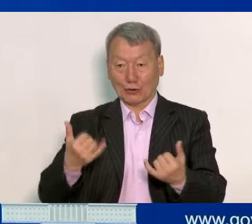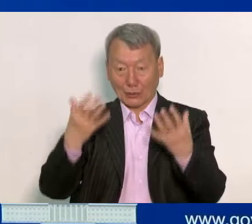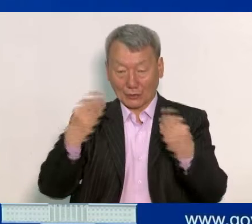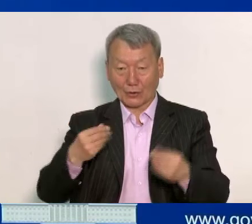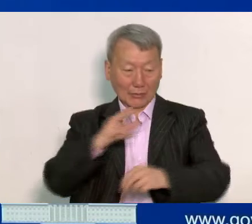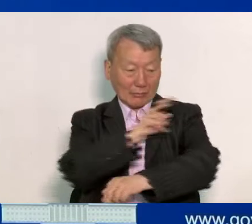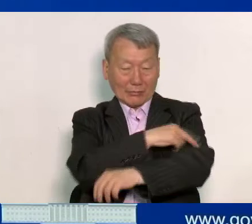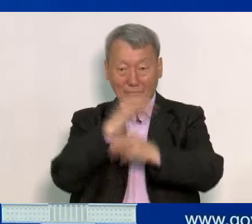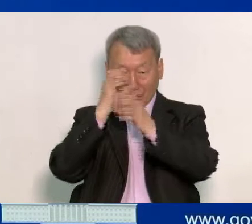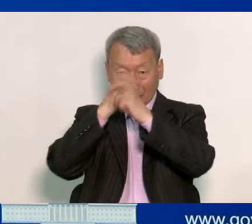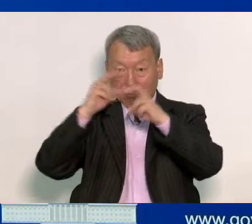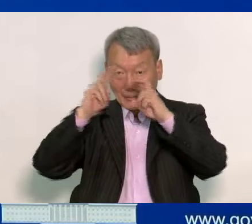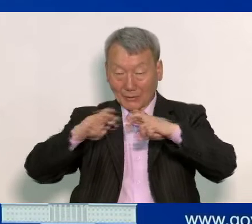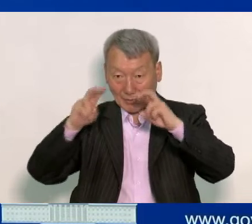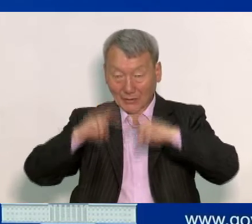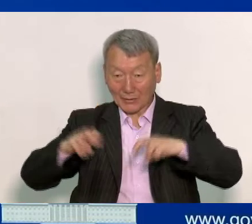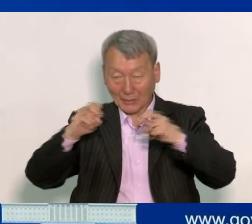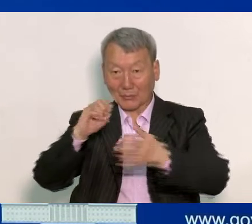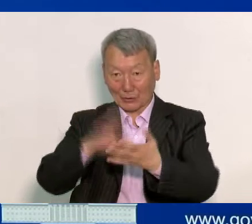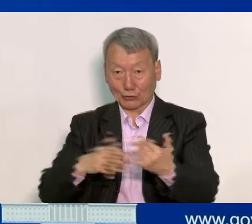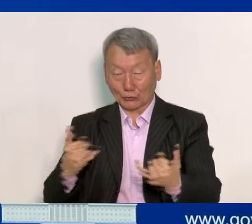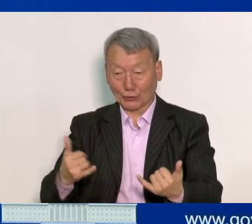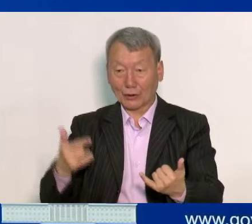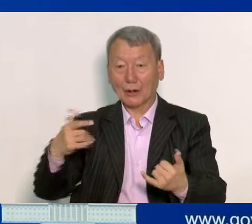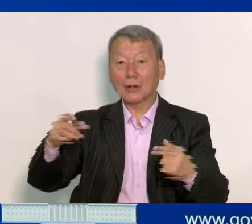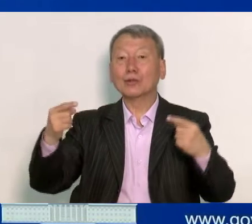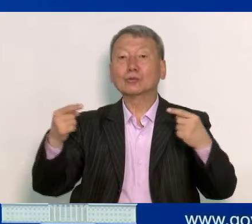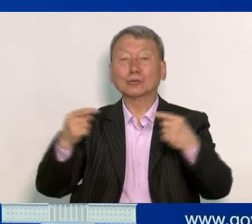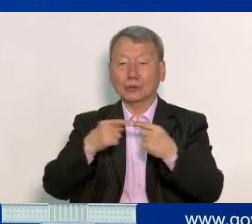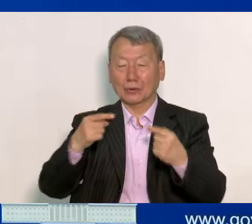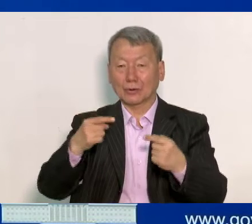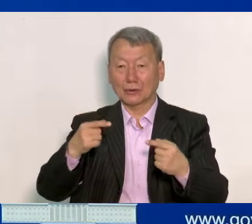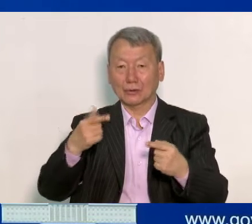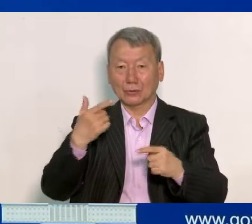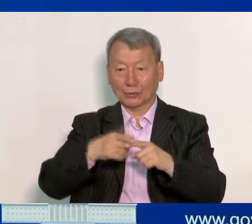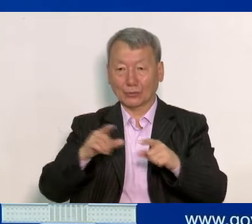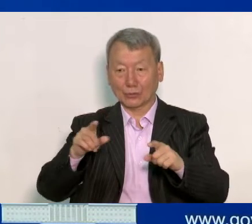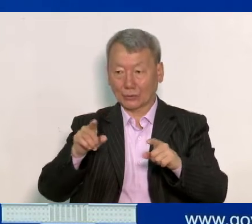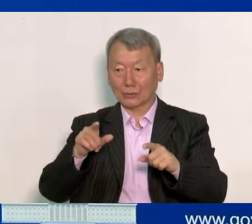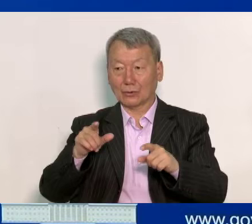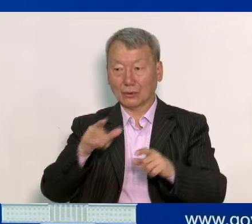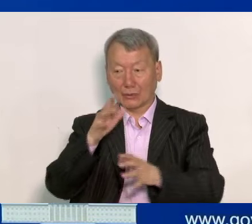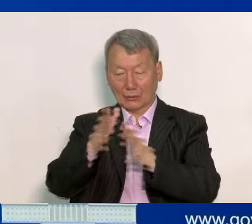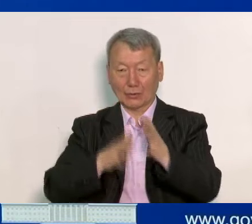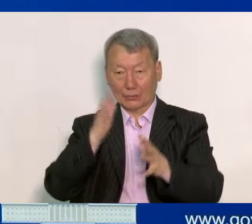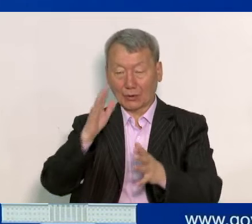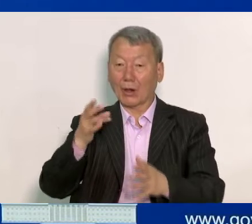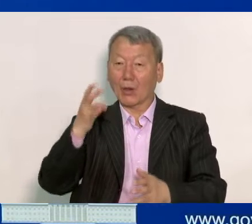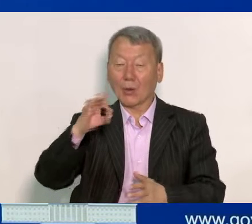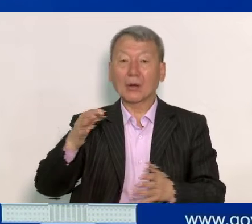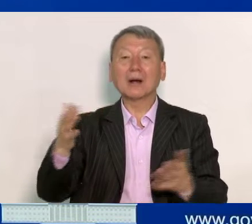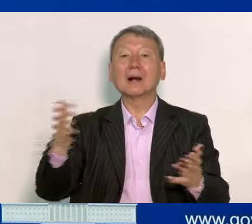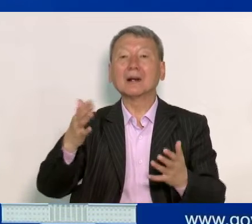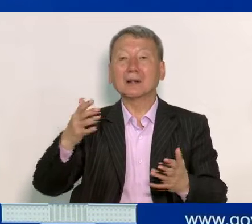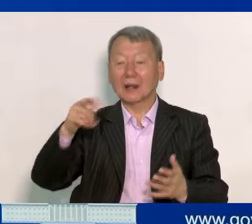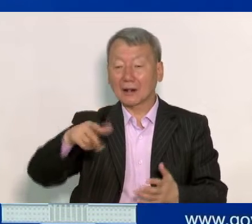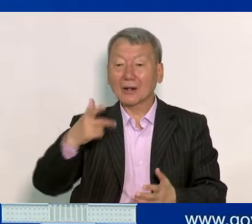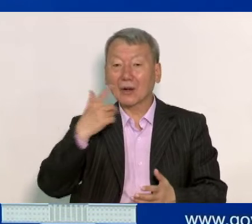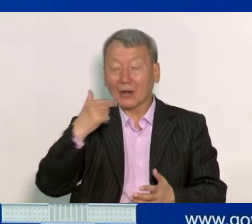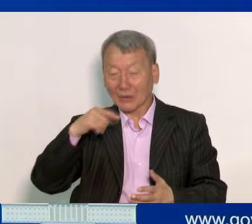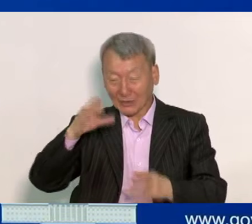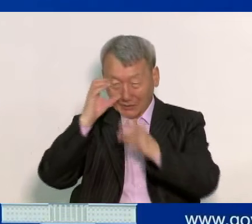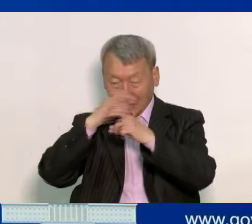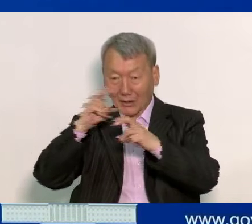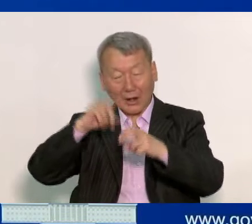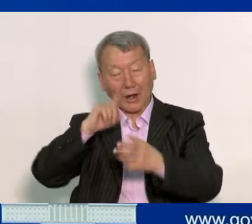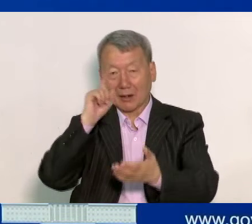эле лабораториялык изилдөөлөр уланып атат. Эми бул балким бул жугушсуз эле оору, бирок кандан жанагындай антитела